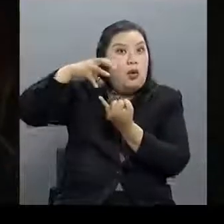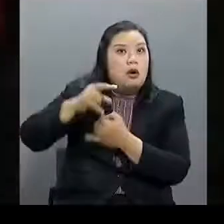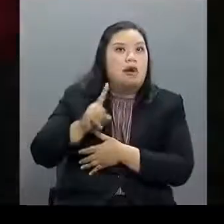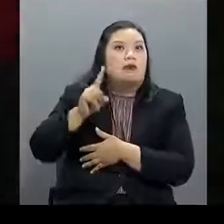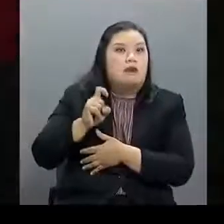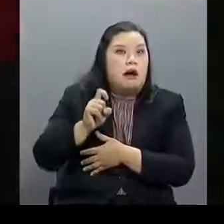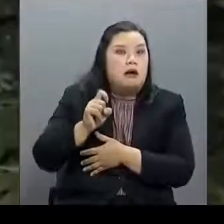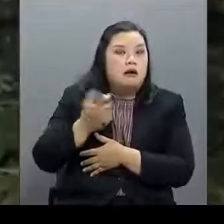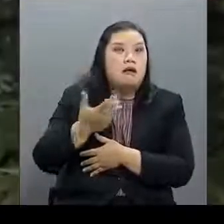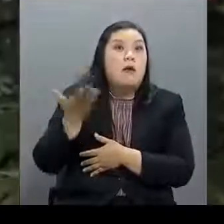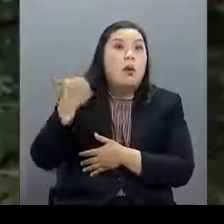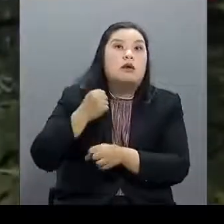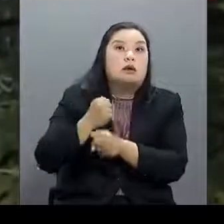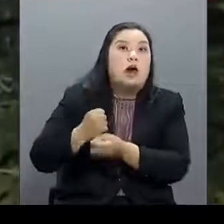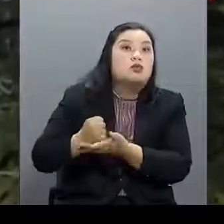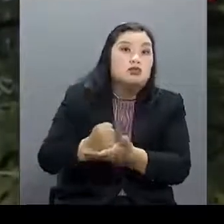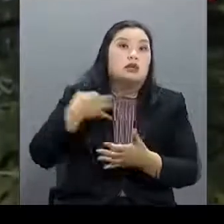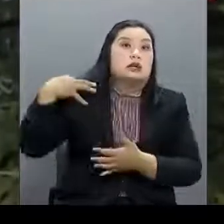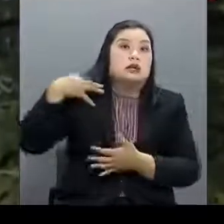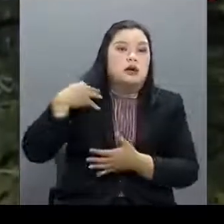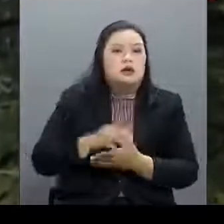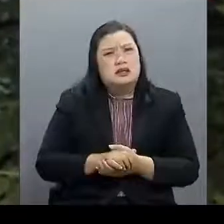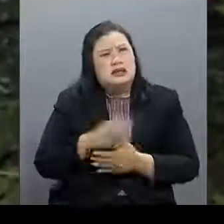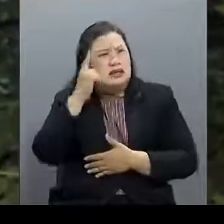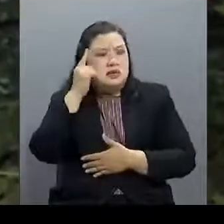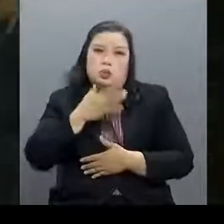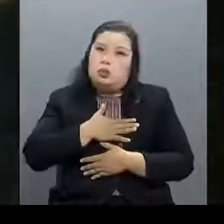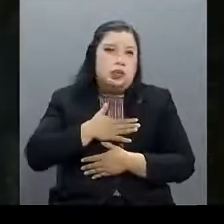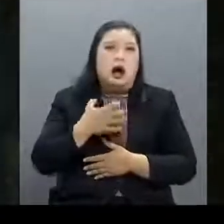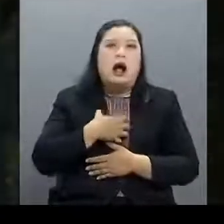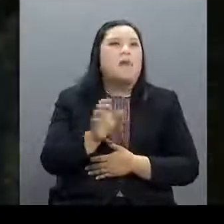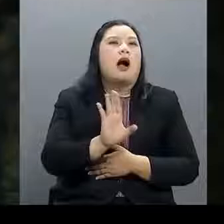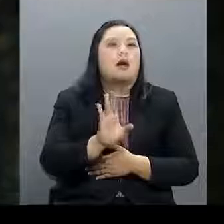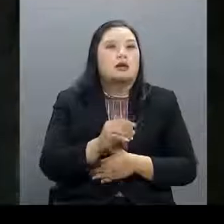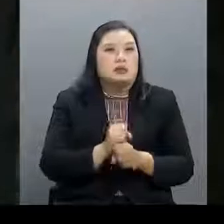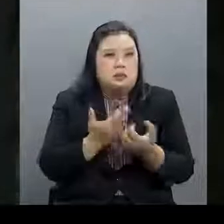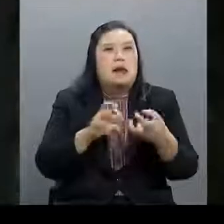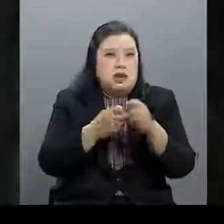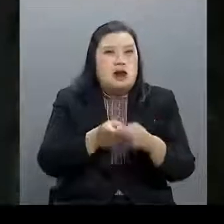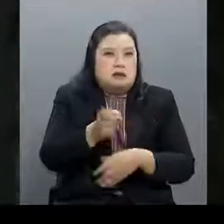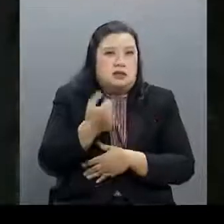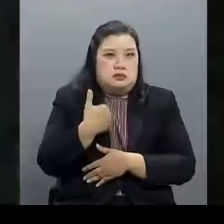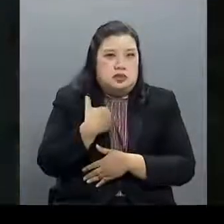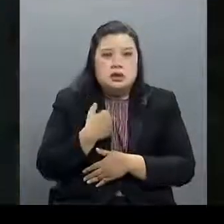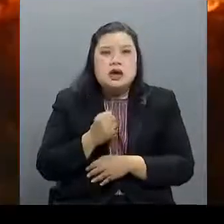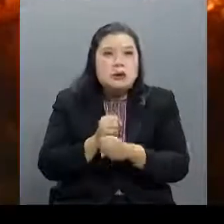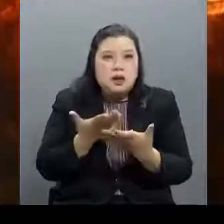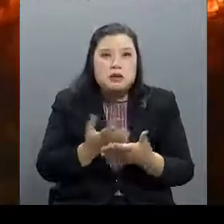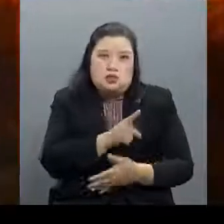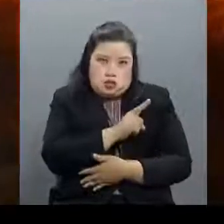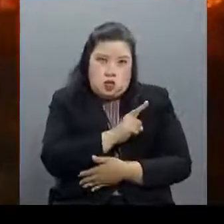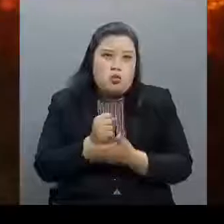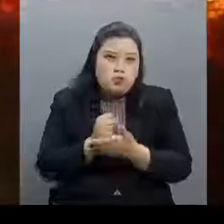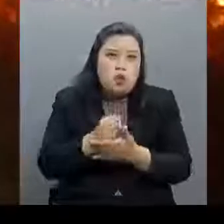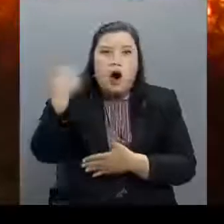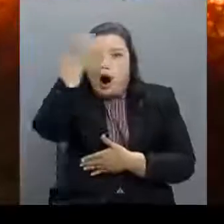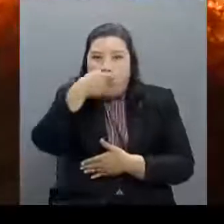ชีวิตในเวลาต่อมาว่าถือเป็ความสูญเสียที่ไม่น่าเกิดขึ้นและสะท้อนใหเหนถงคามจำเป็นในการหาแดวทางดูแลประชาชนและอา